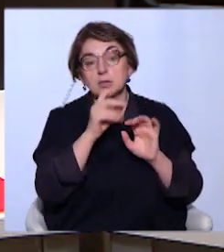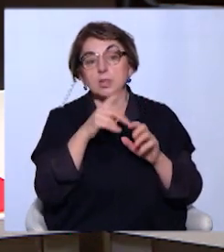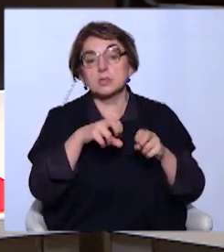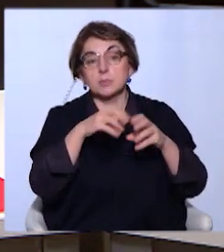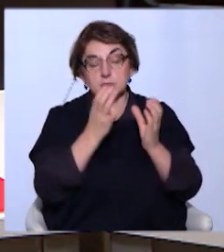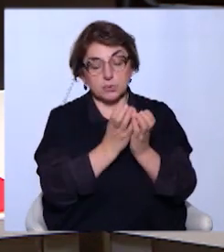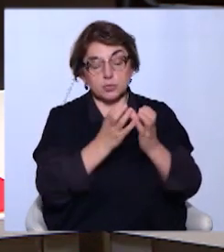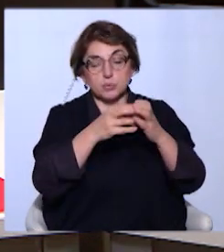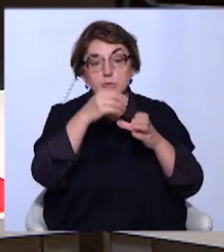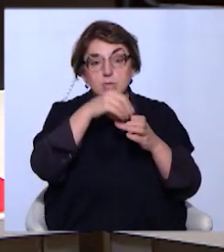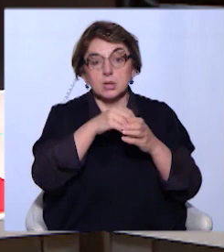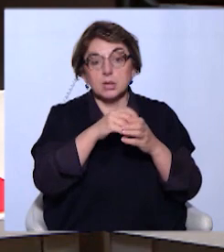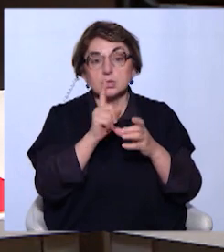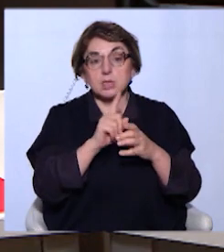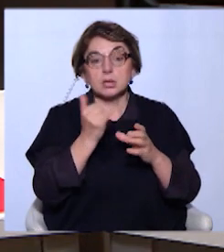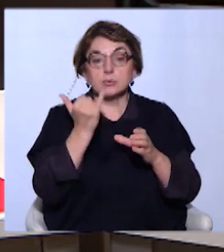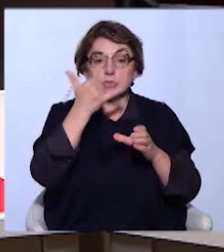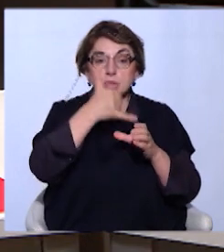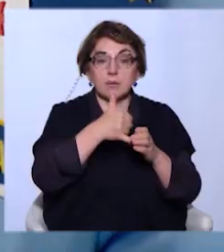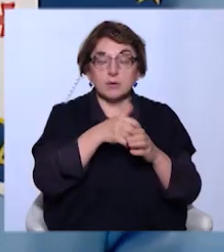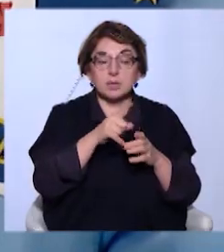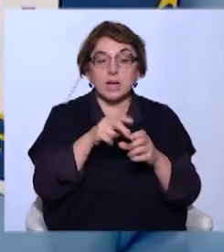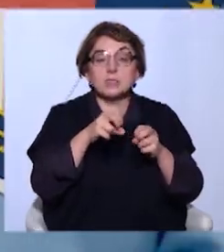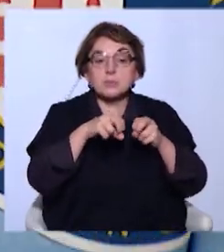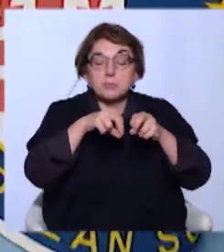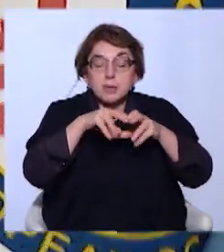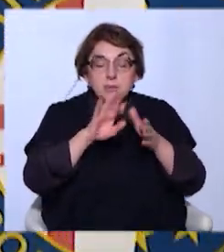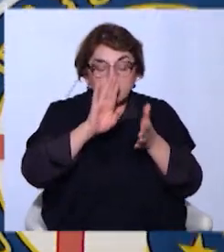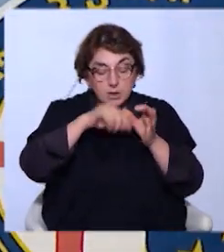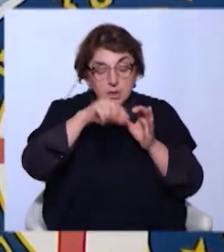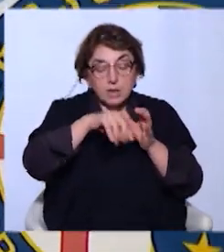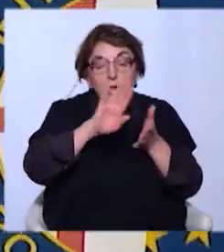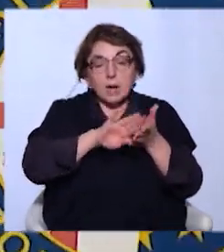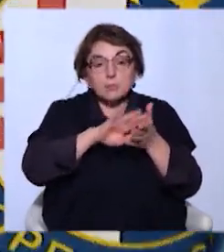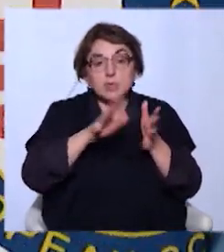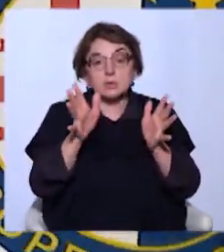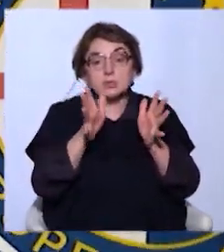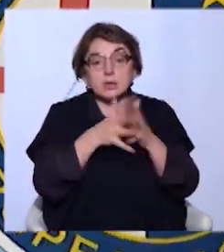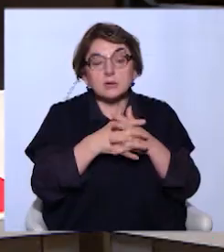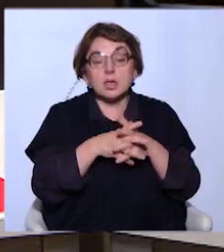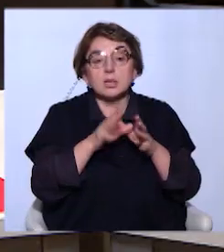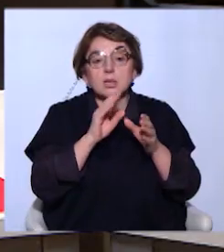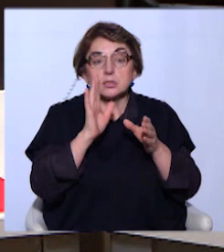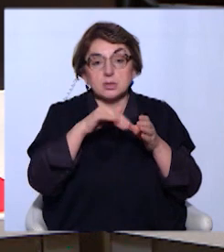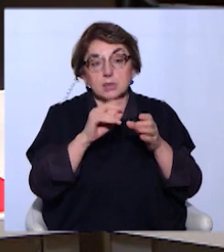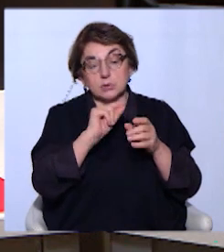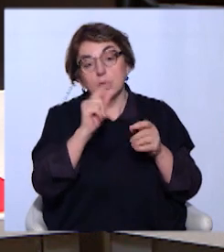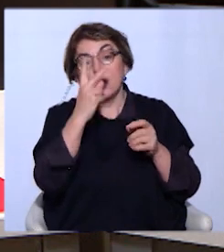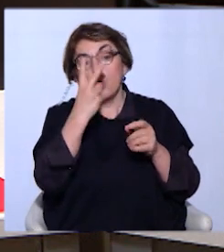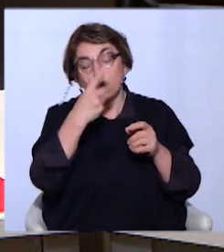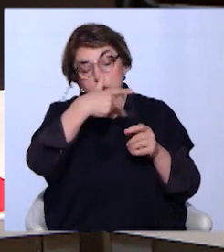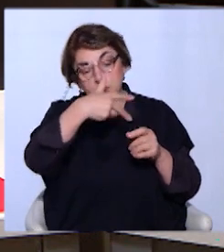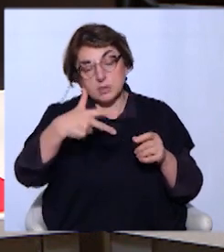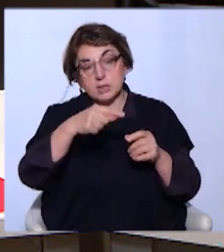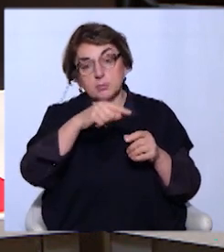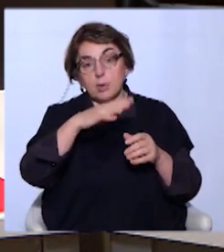ცელსიუს გრადუსზე. შესაბამისად, ჭურჭელში, სადაც ვათავსებთ ამ გამოსახდელ ნარევს, აუცილებლად სითხე